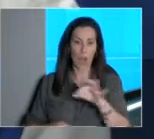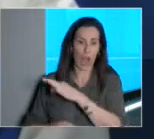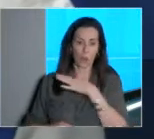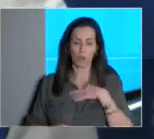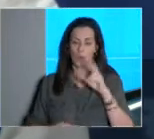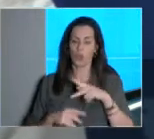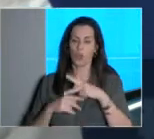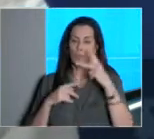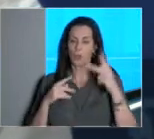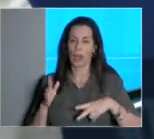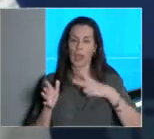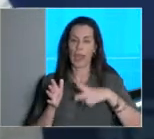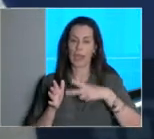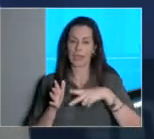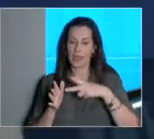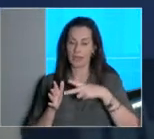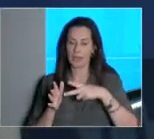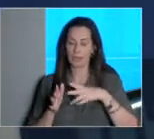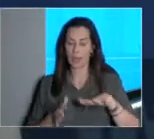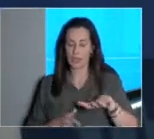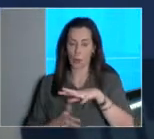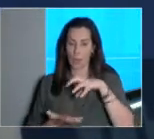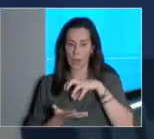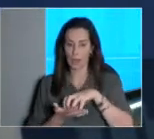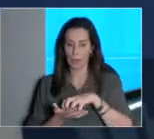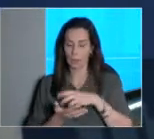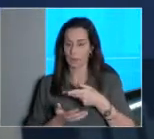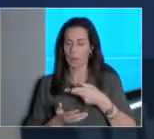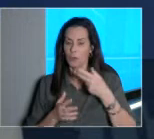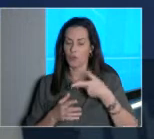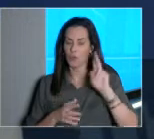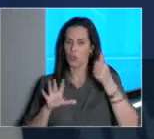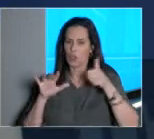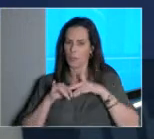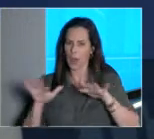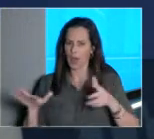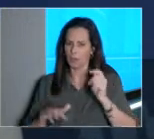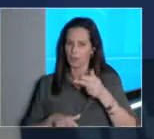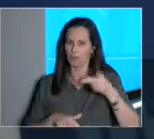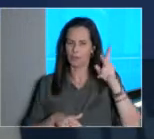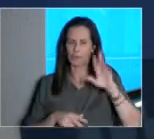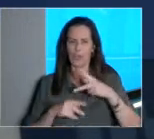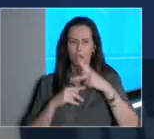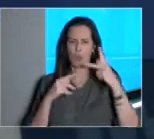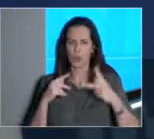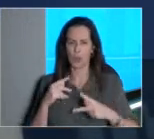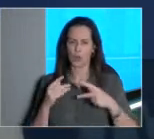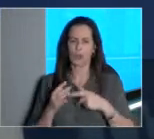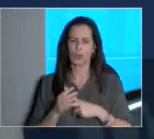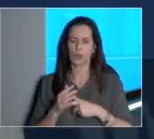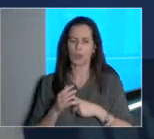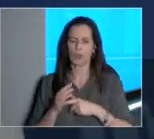יש פרויקט של רכבת קלה בגוש דן שהתייקרה בשישה מיליארד שקלים, ויש פרויקט מטרונית